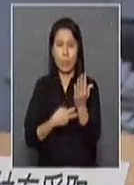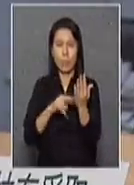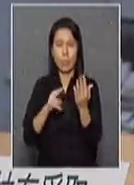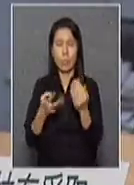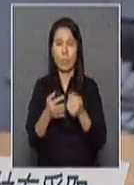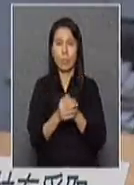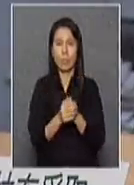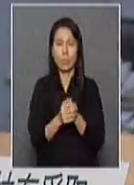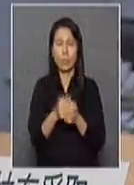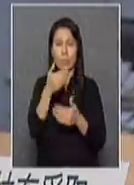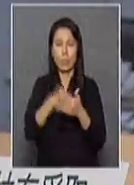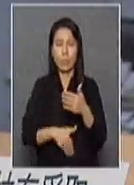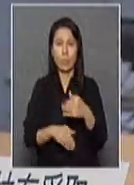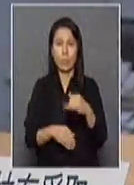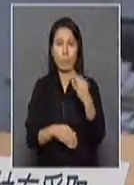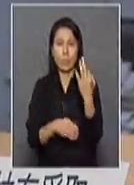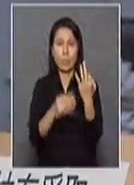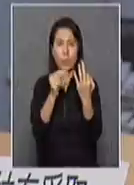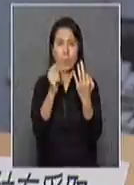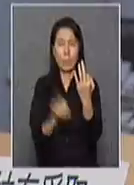案，削減